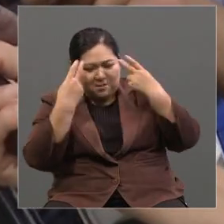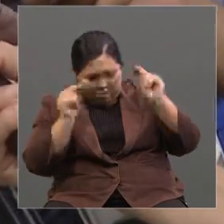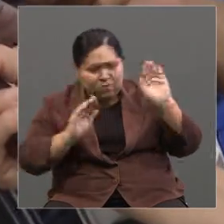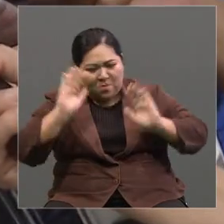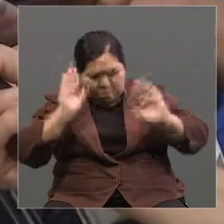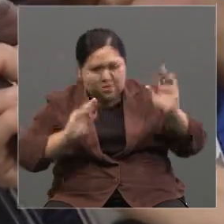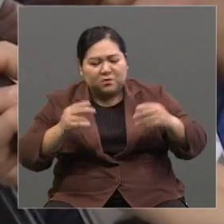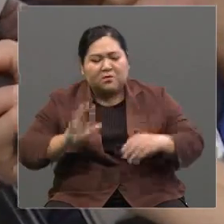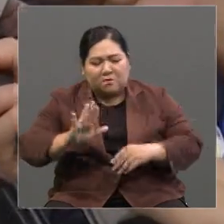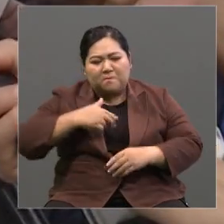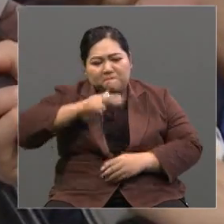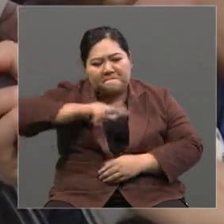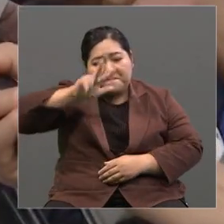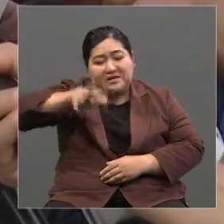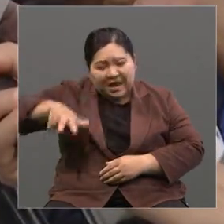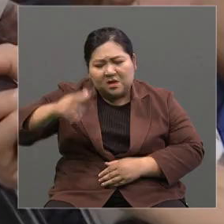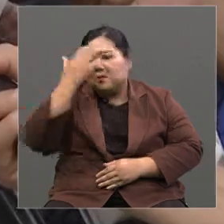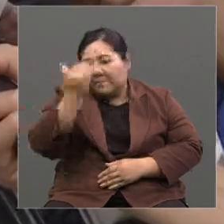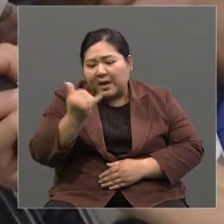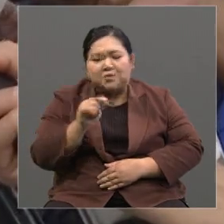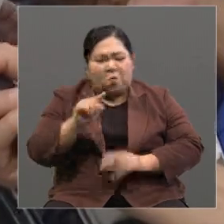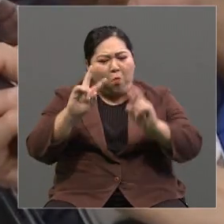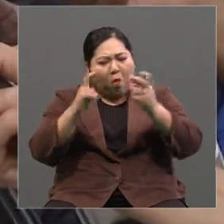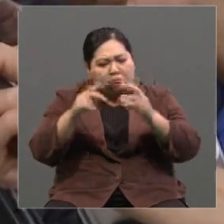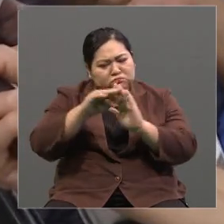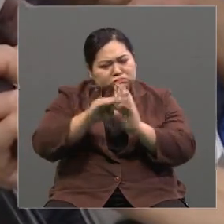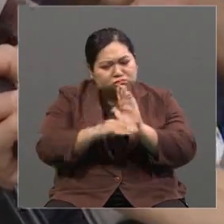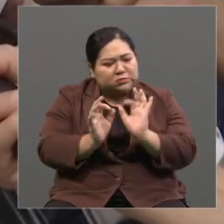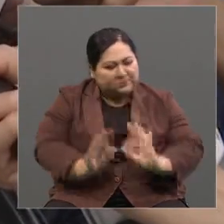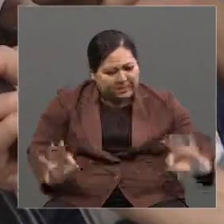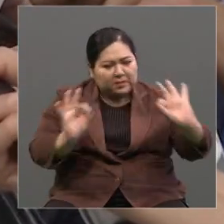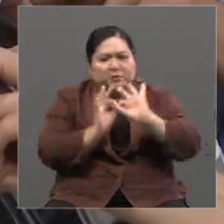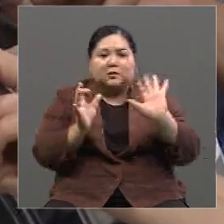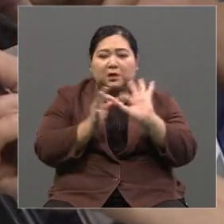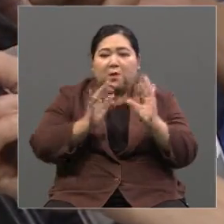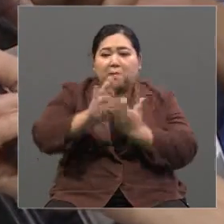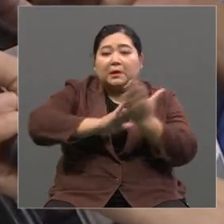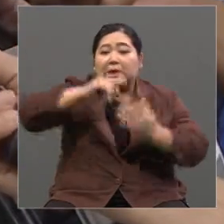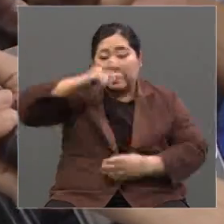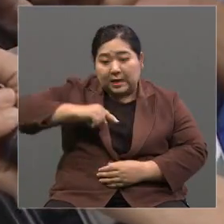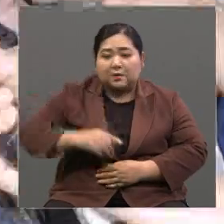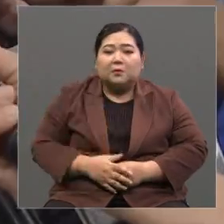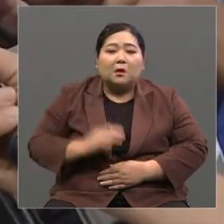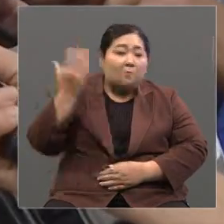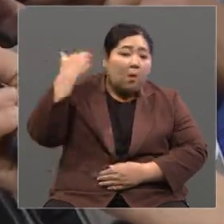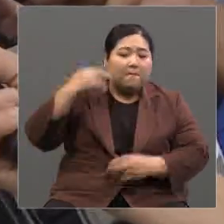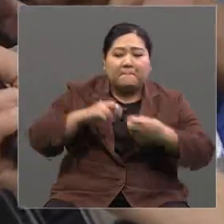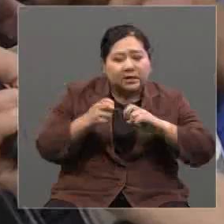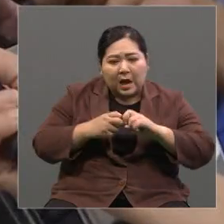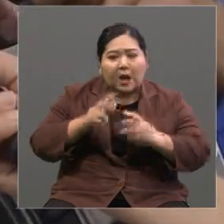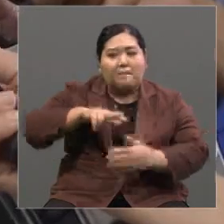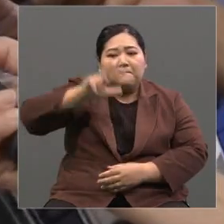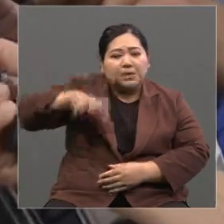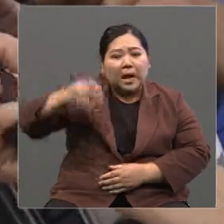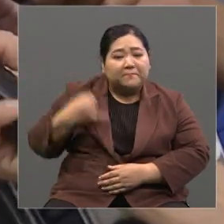รรคเพื่อไทยเนื่องจากว่ามีวาระสำคัญของประเทศและหากปัญหาที่ผ่านมาไม่ว่าจะเกิดจากพรรคเพื่อไทยหรือว่าสิ่งใดก็ตาม